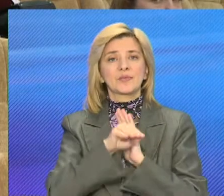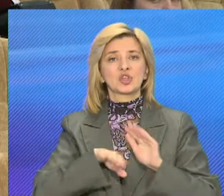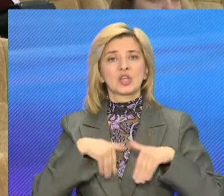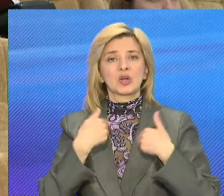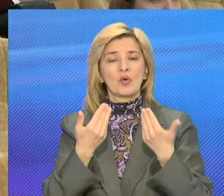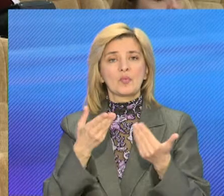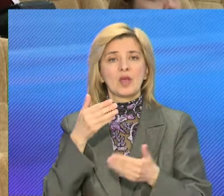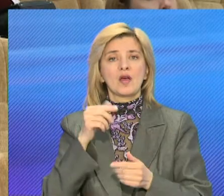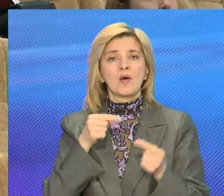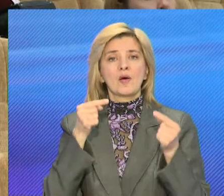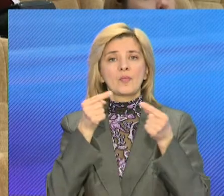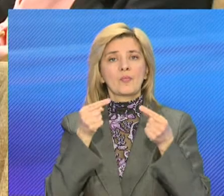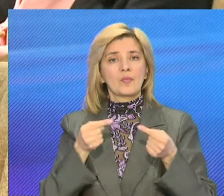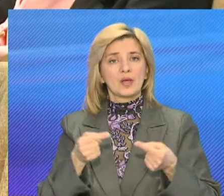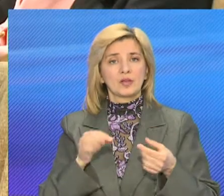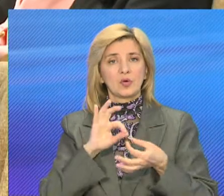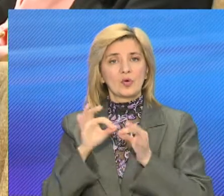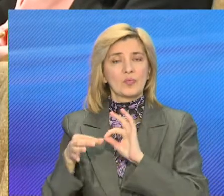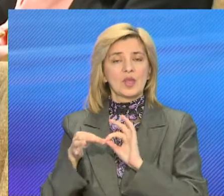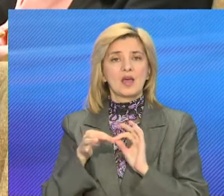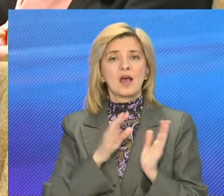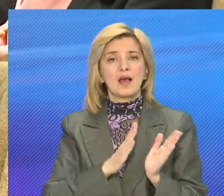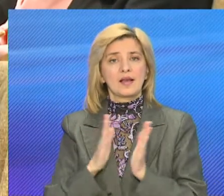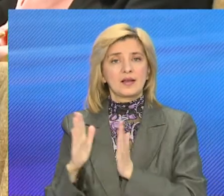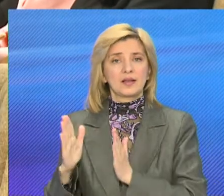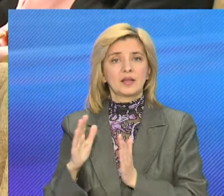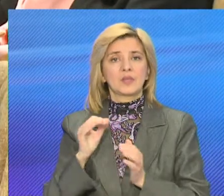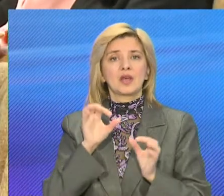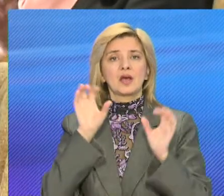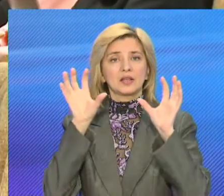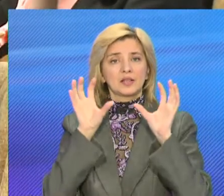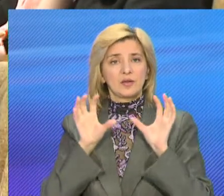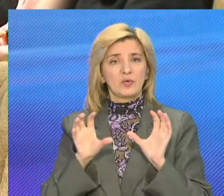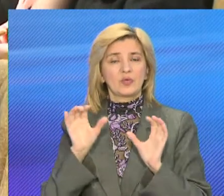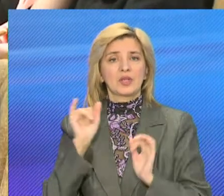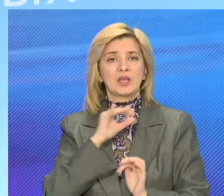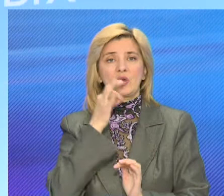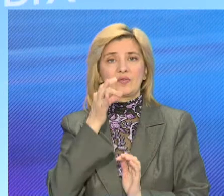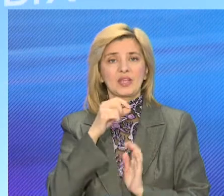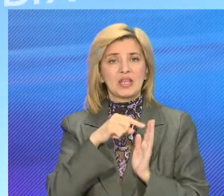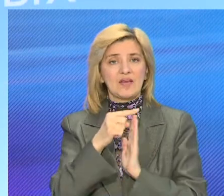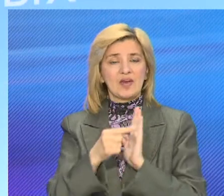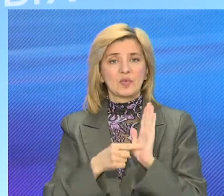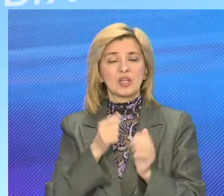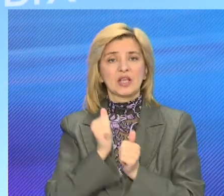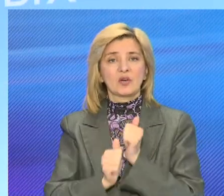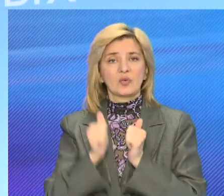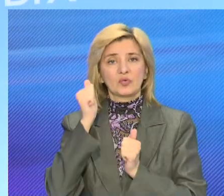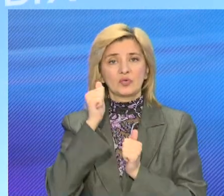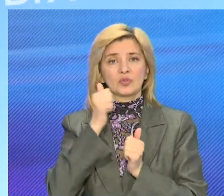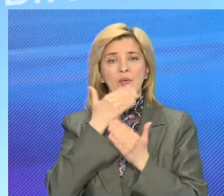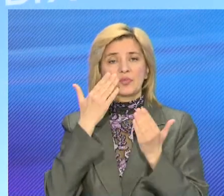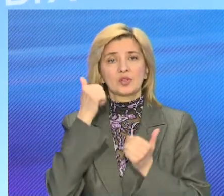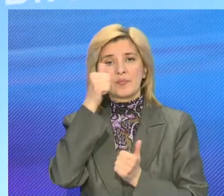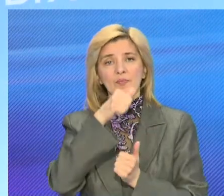рекомендации, покроковые алгоритмы, нормативные акты и отказы на частые пытания. За прошлый месяц наведывальниками сайта стали больше